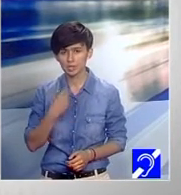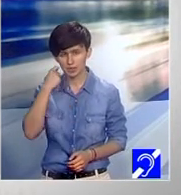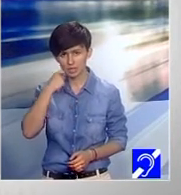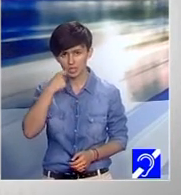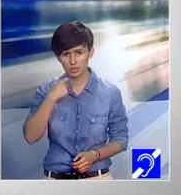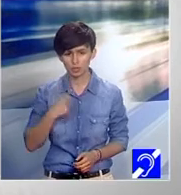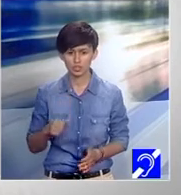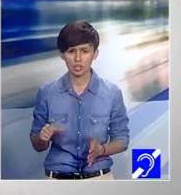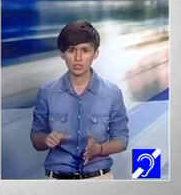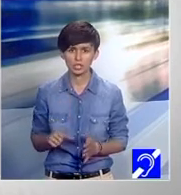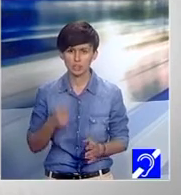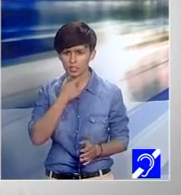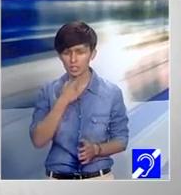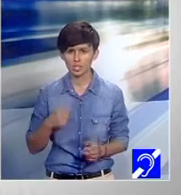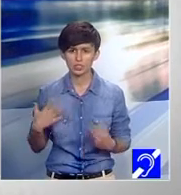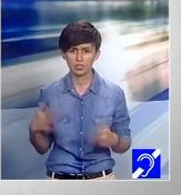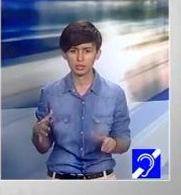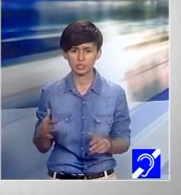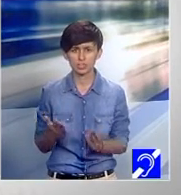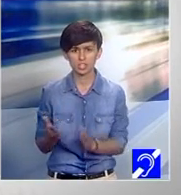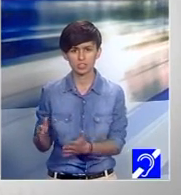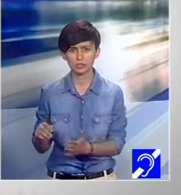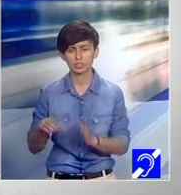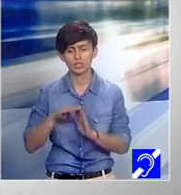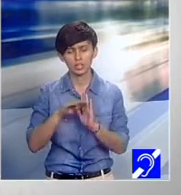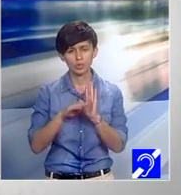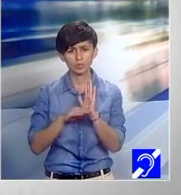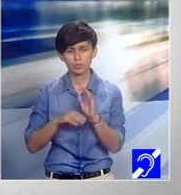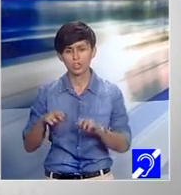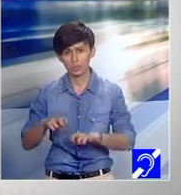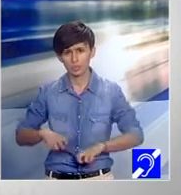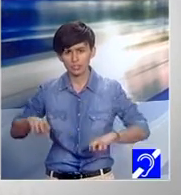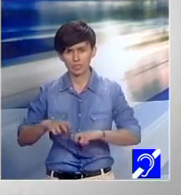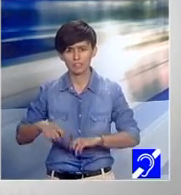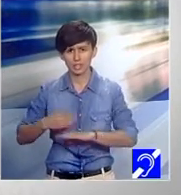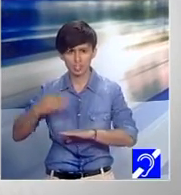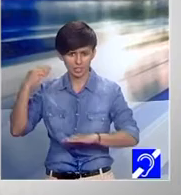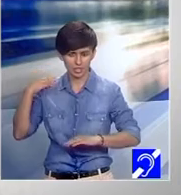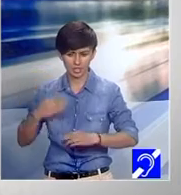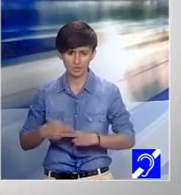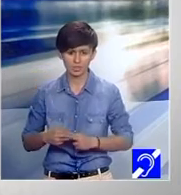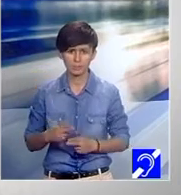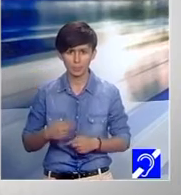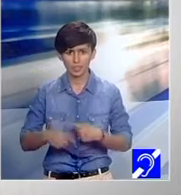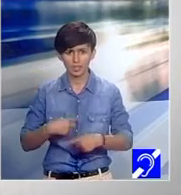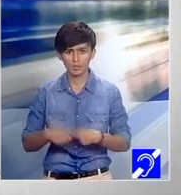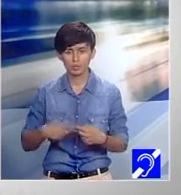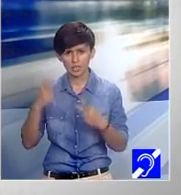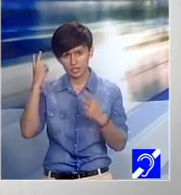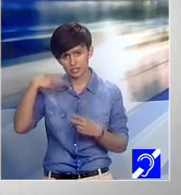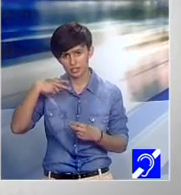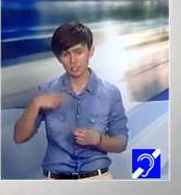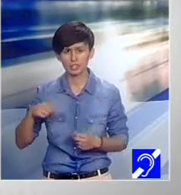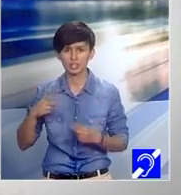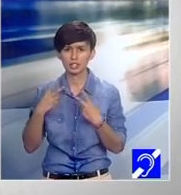a început un program pilot de screening, înțelegând importanța acestui screening, aceste afecțiuni, care este